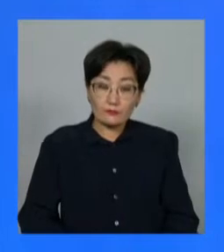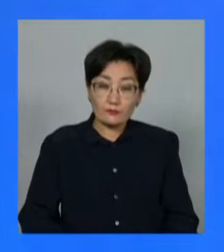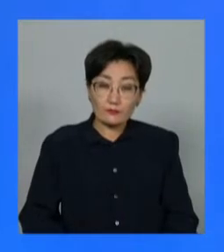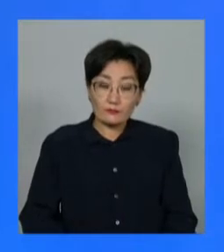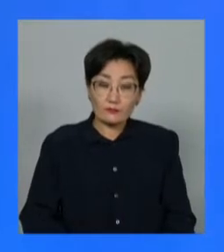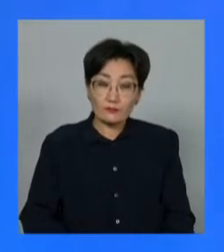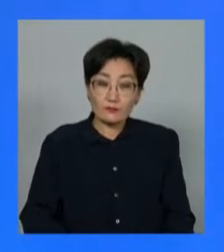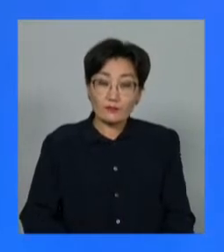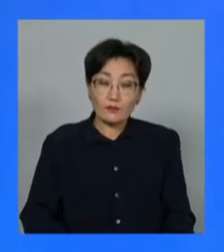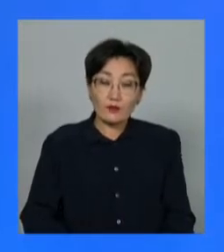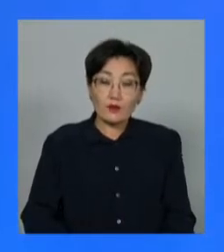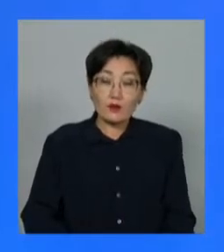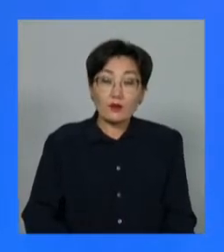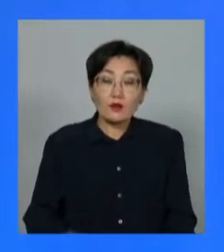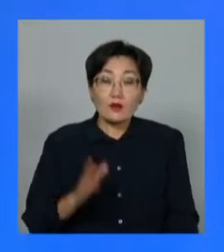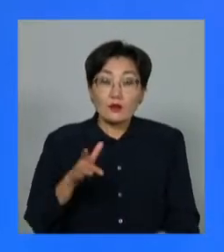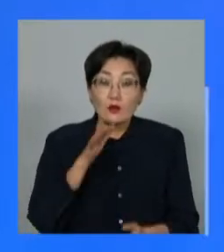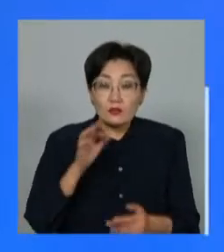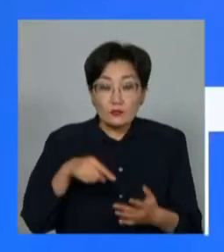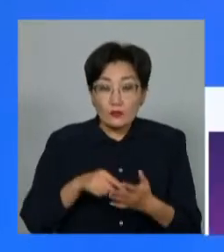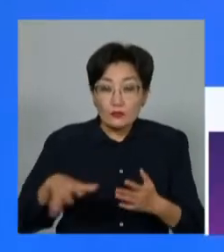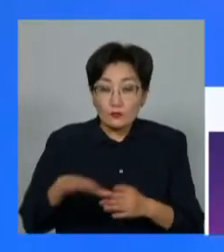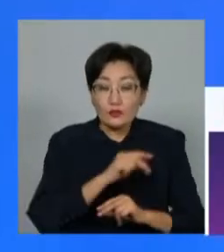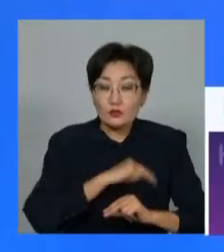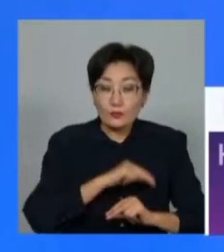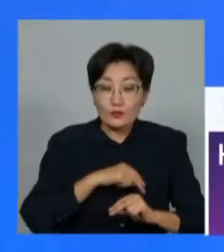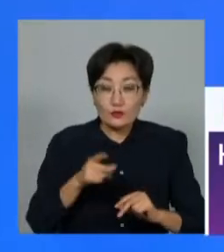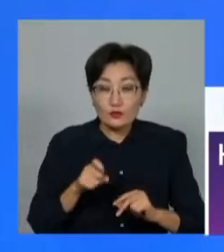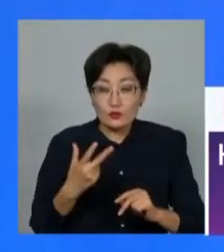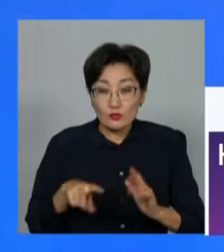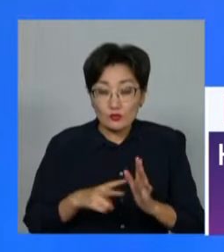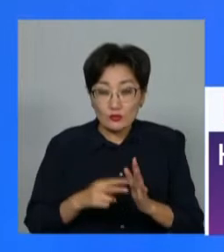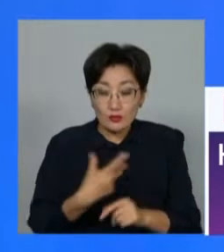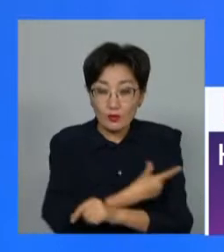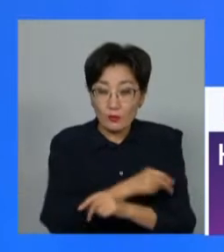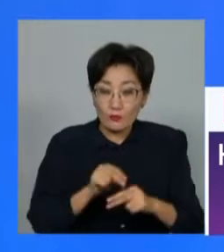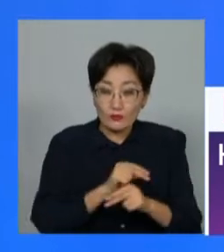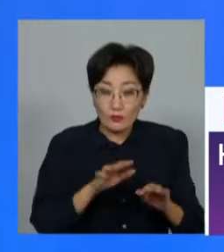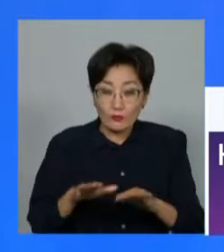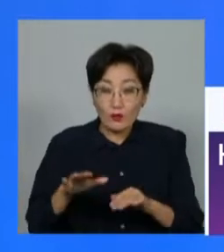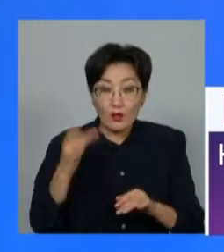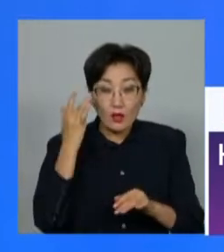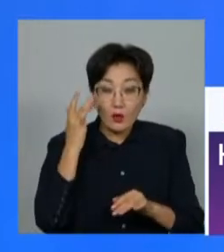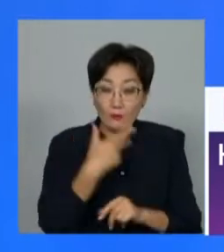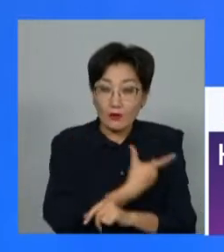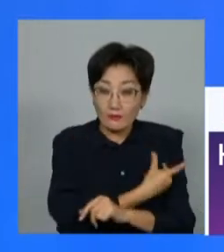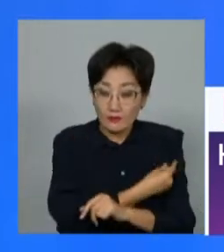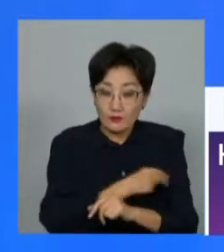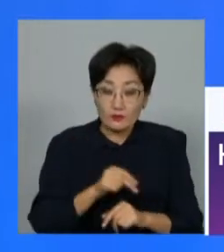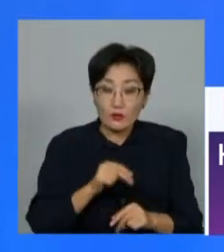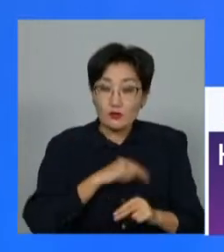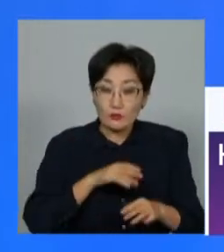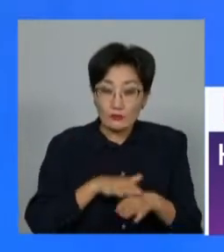37 привычных пунктов. Алдағы уақытта қала бойынша жұмыс істеп тұрған 137 егу пунктінде Pfizer вакцинасын егу жұмыстары